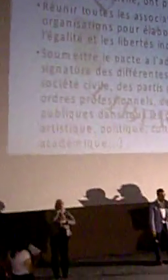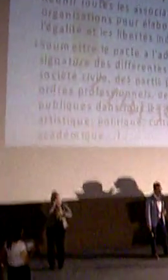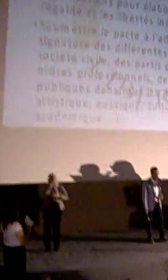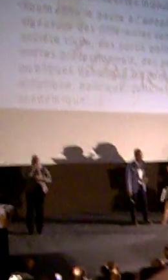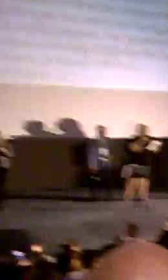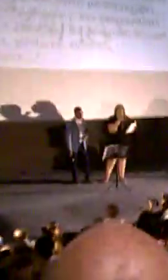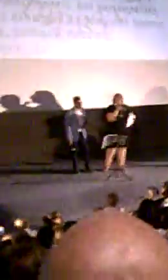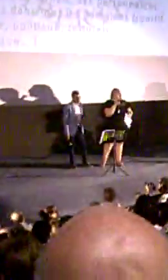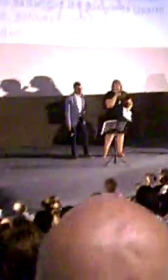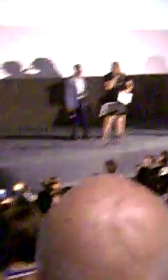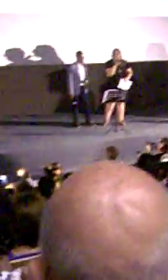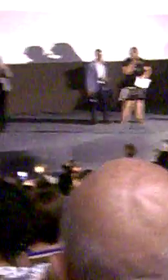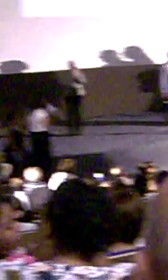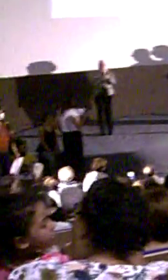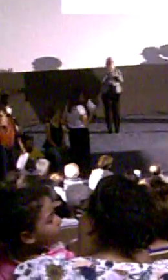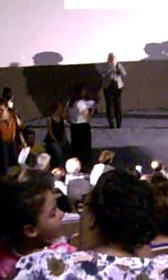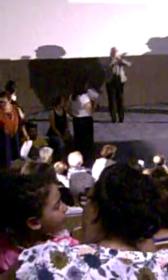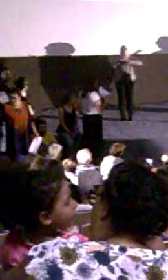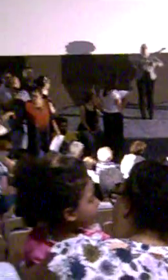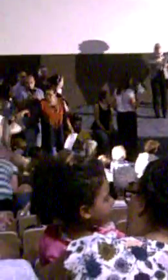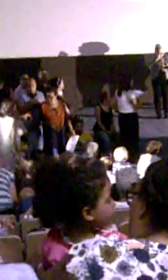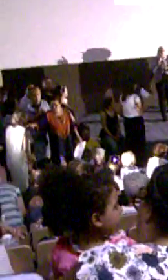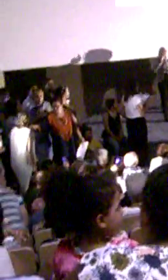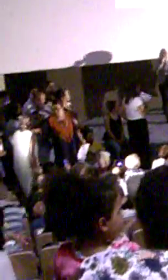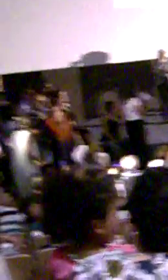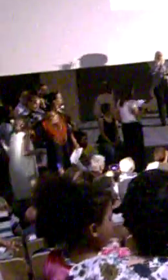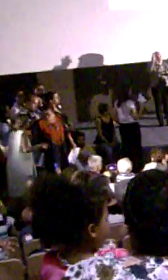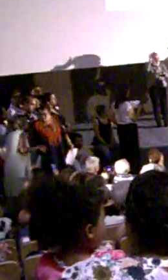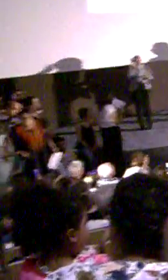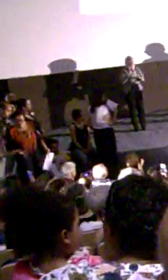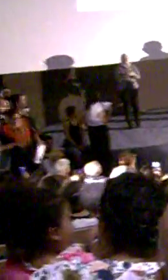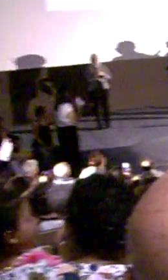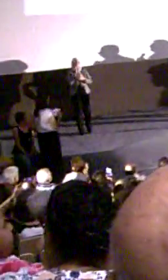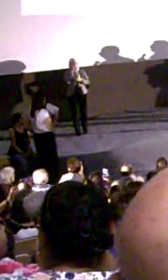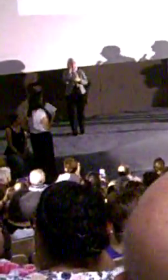تنظمه الجمعية التونسية للنساء الديمقراطيات. نعلن أخيرا